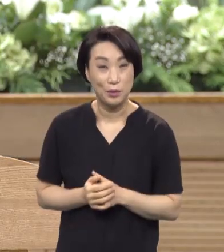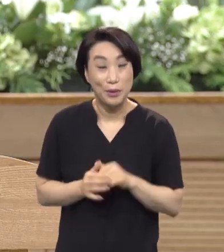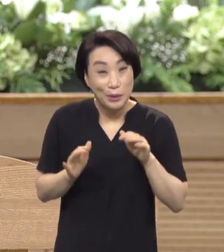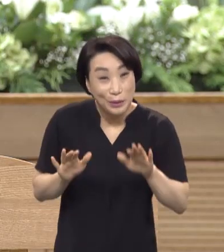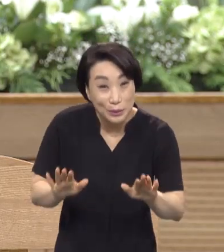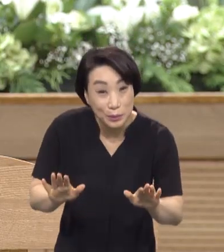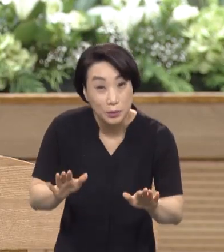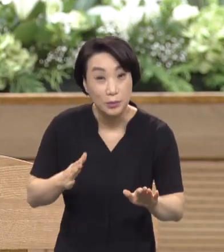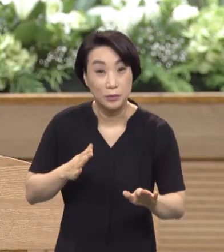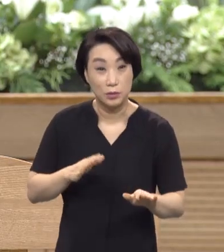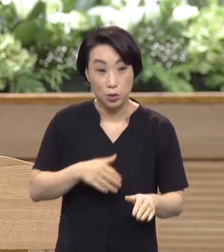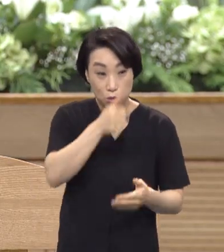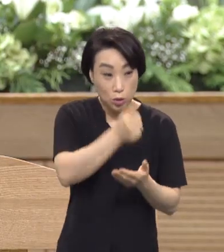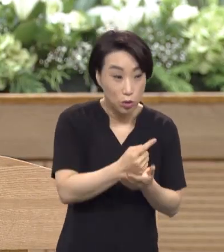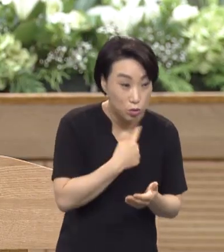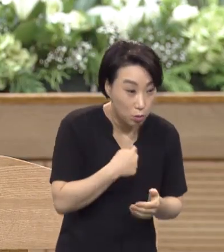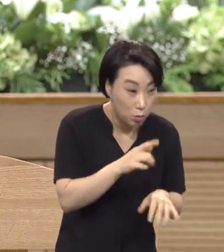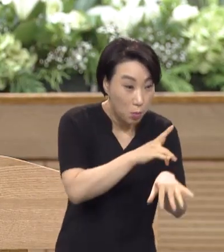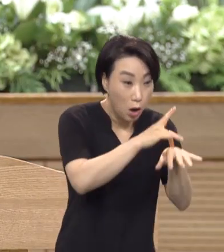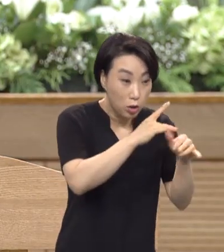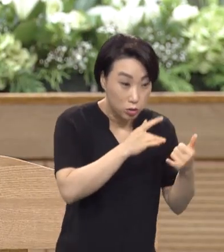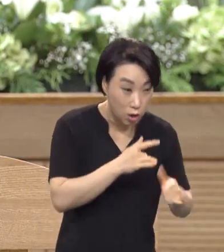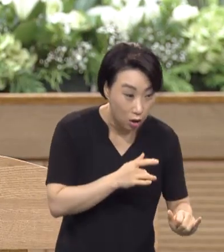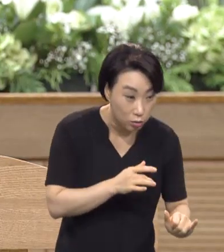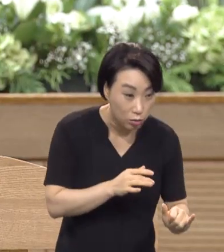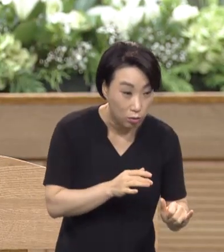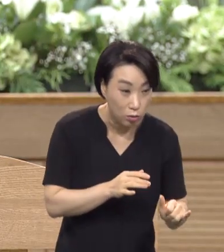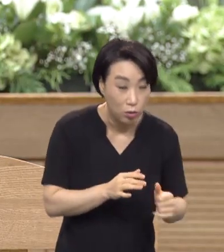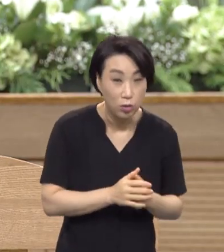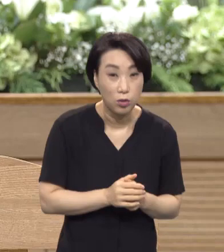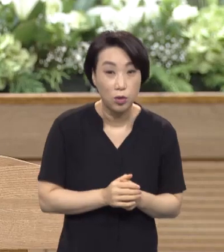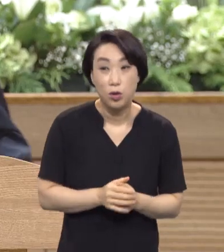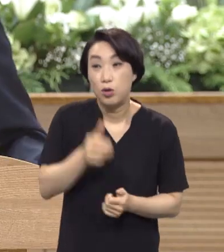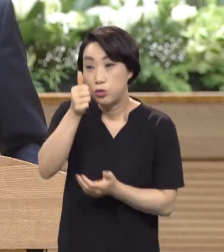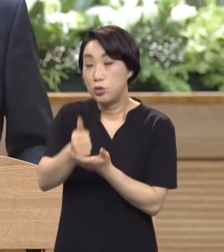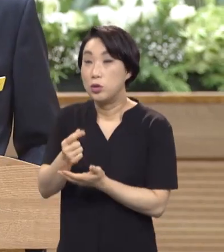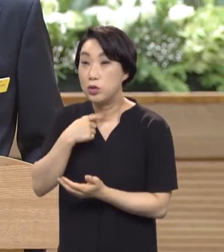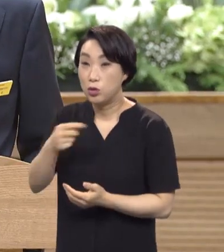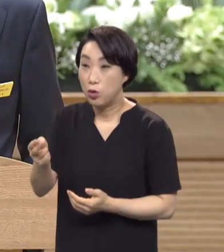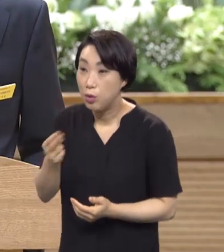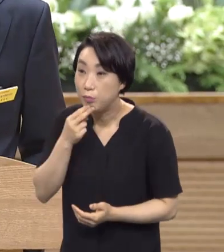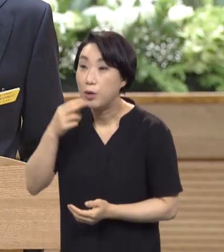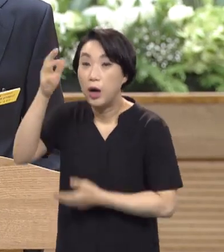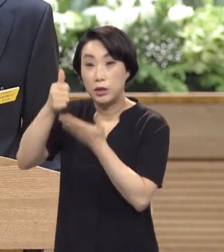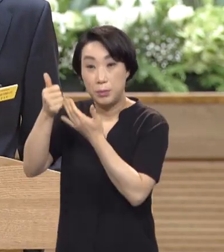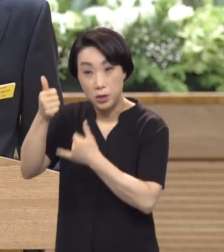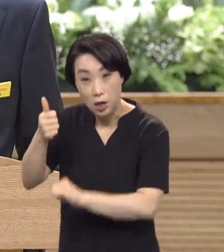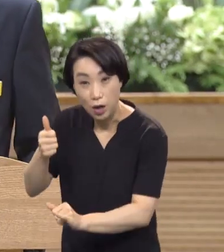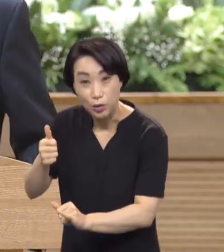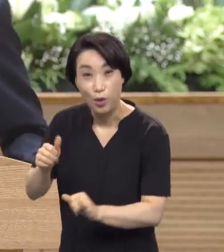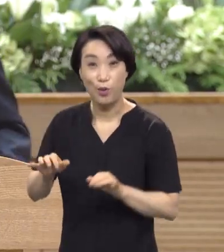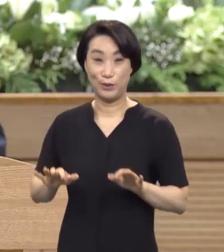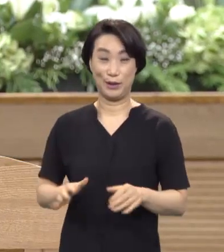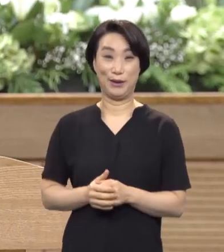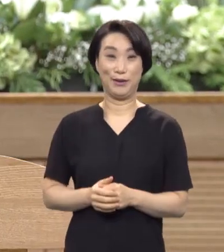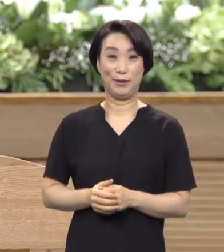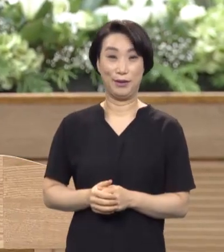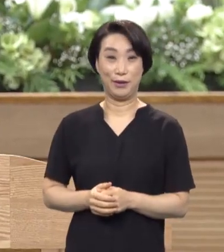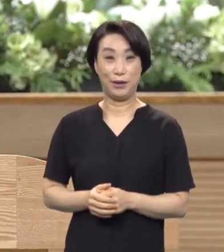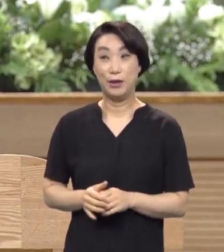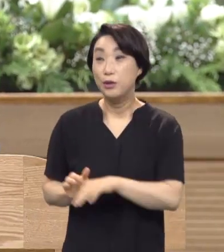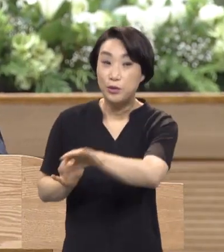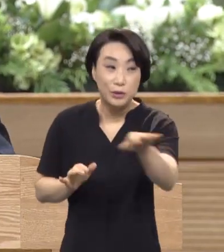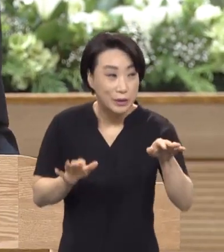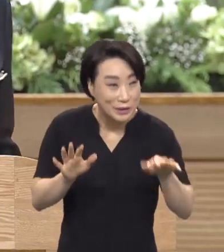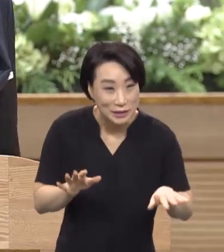그러면 죄를 지면 마귀의 자녀요. 죄를 안 지면 하나님의 자녀인데 여기